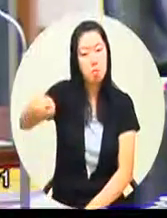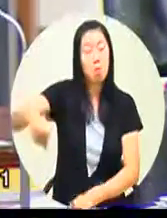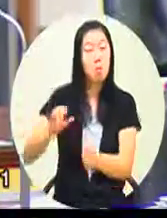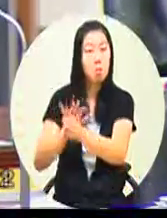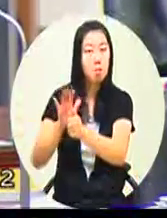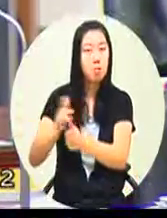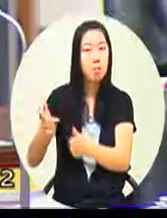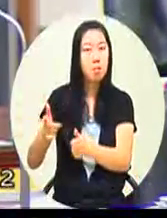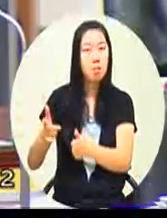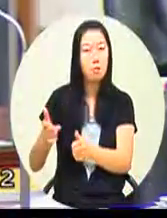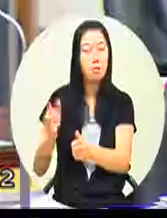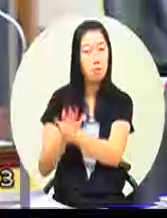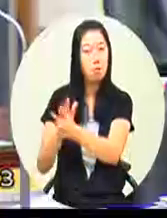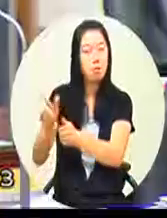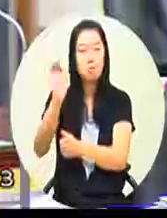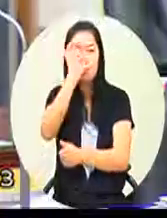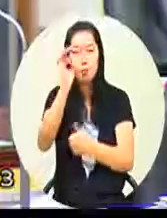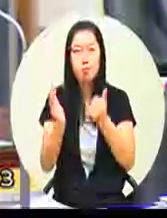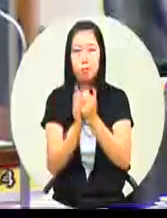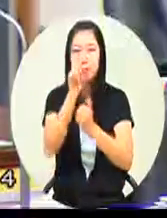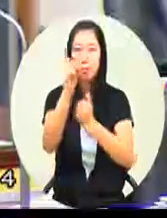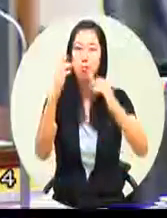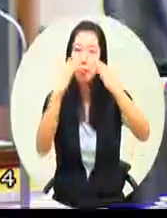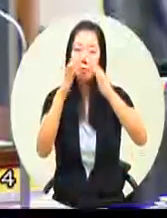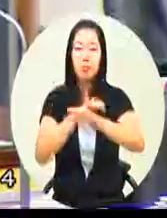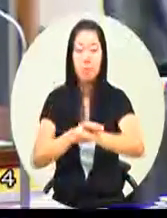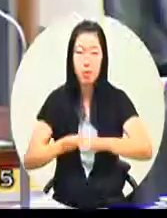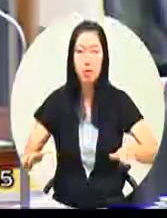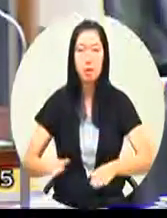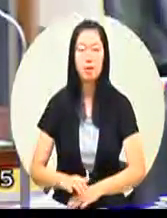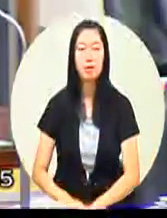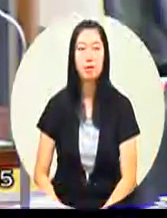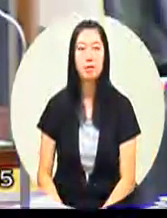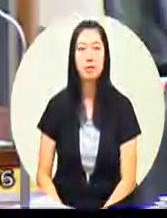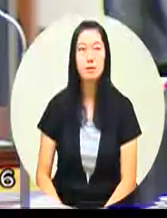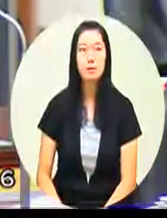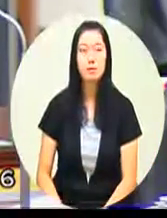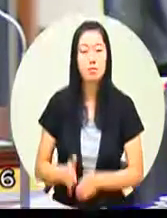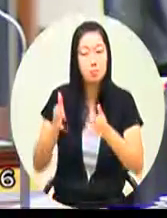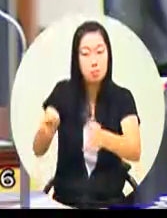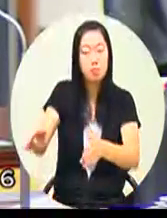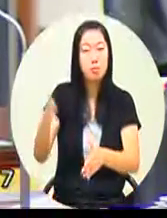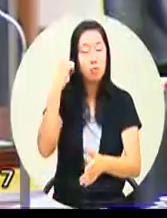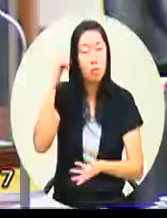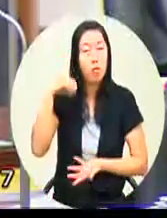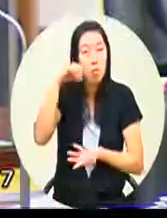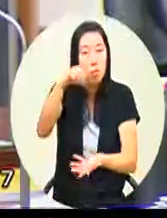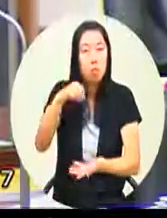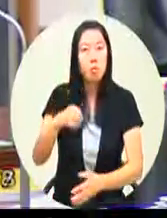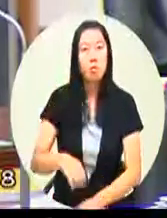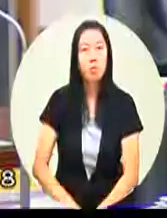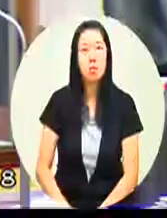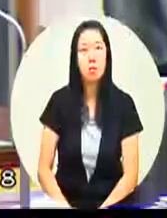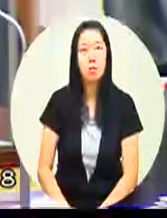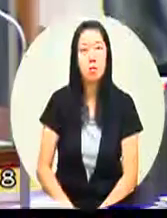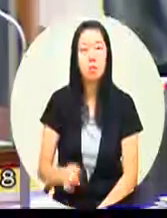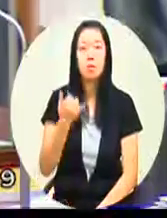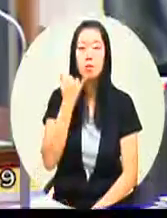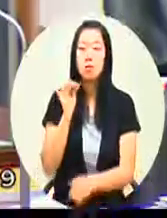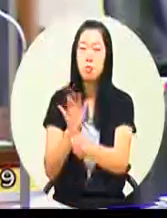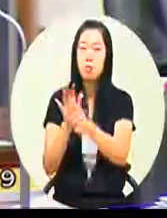一个安全一个家，这是本席比较在意的。啊，这个针对这个部分哈，也就是如何减量